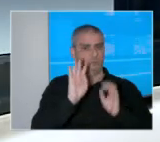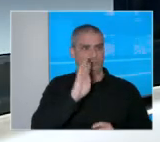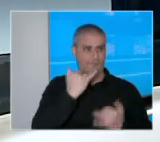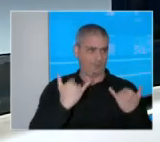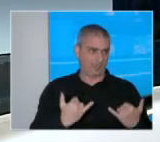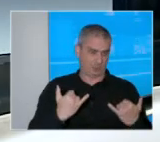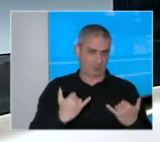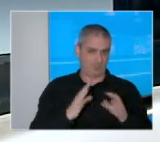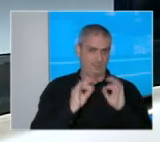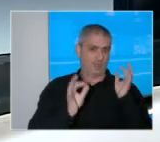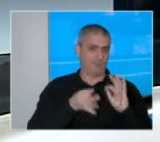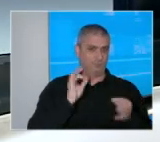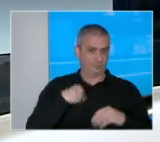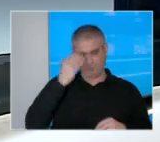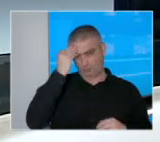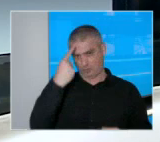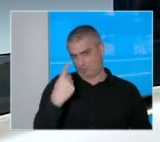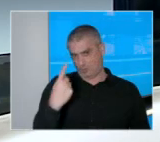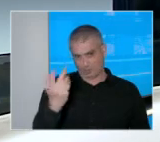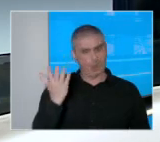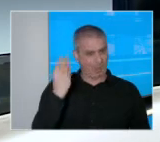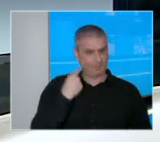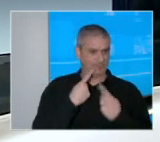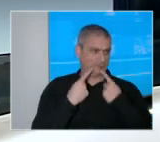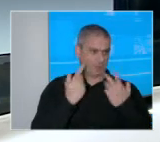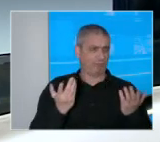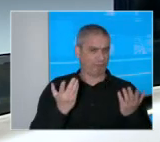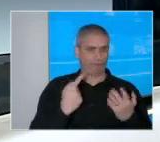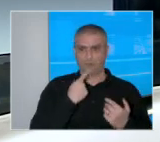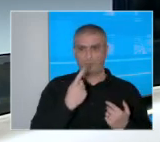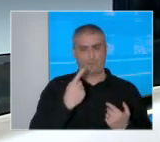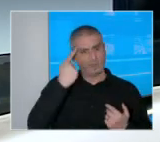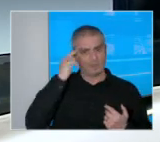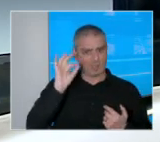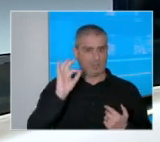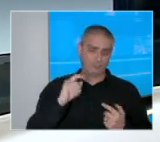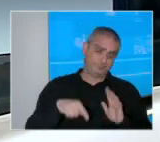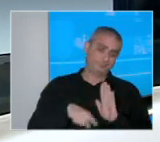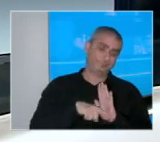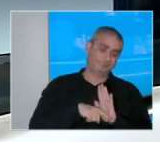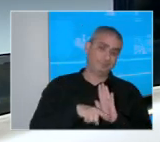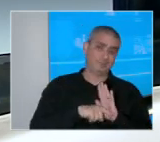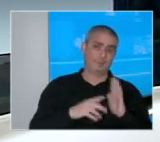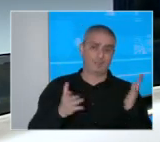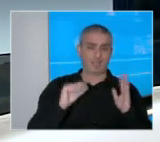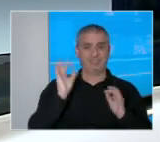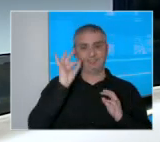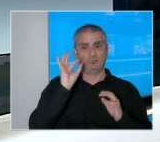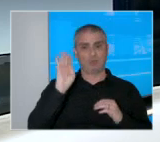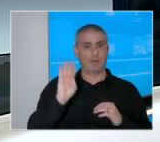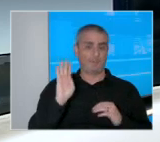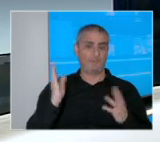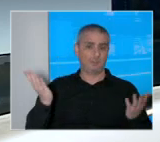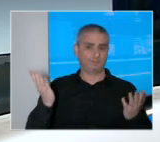היום התחיל המשפט, אני זוכר אותך בלא מעט שיחות, מביע ככה דעה פסימית, תקן אותי אם אני טועה על סיכויים של